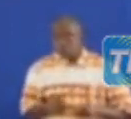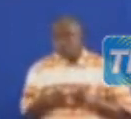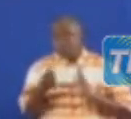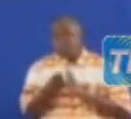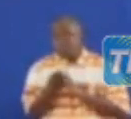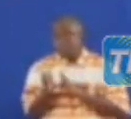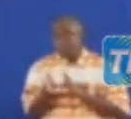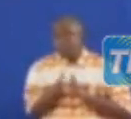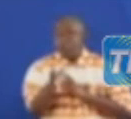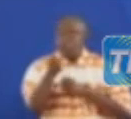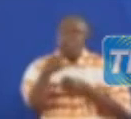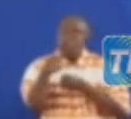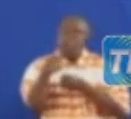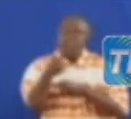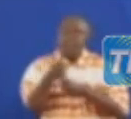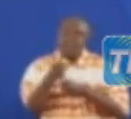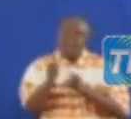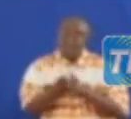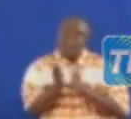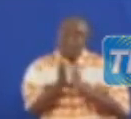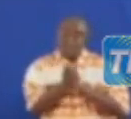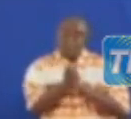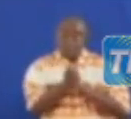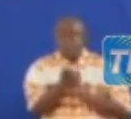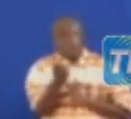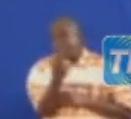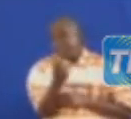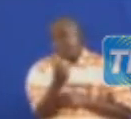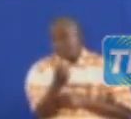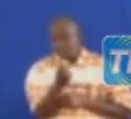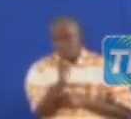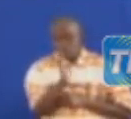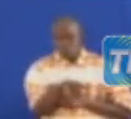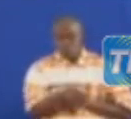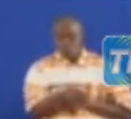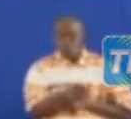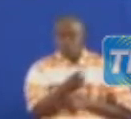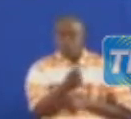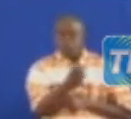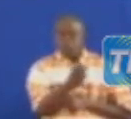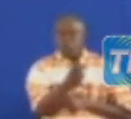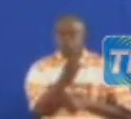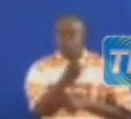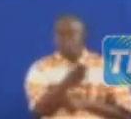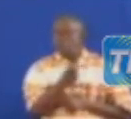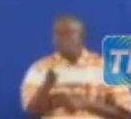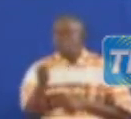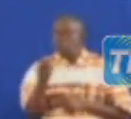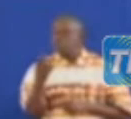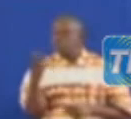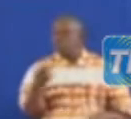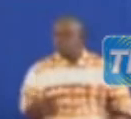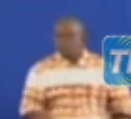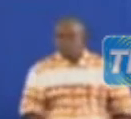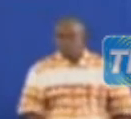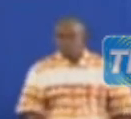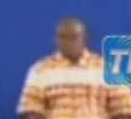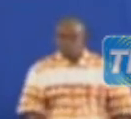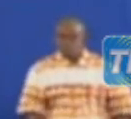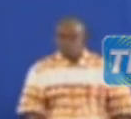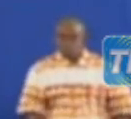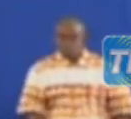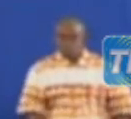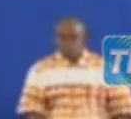na mpango na bajeti na maombi ya fedha kwa mwaka wa fedha wa 2023-24. Mheshimiwa